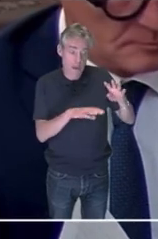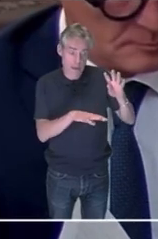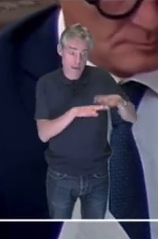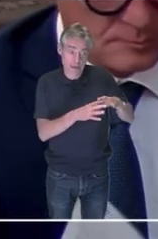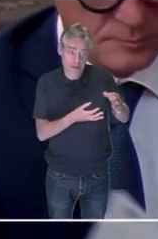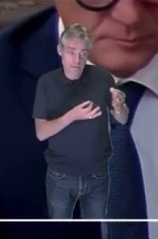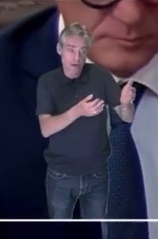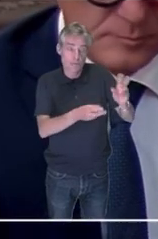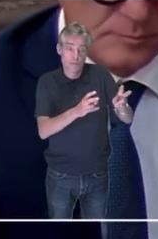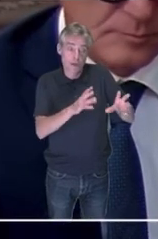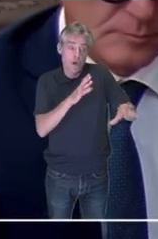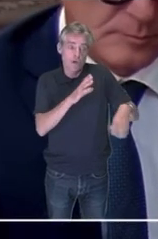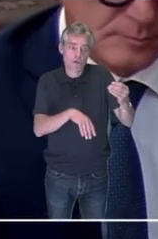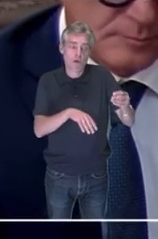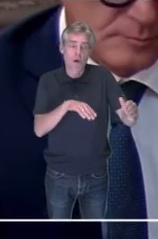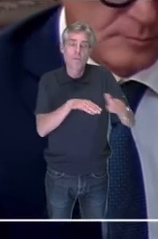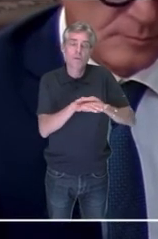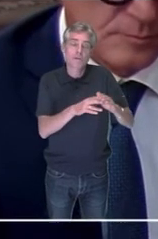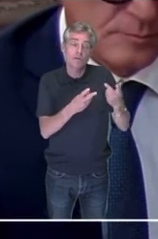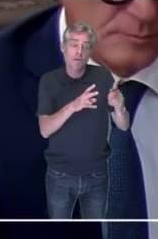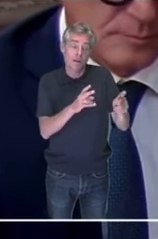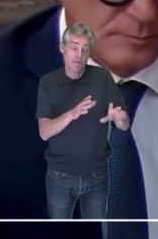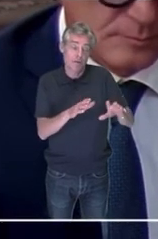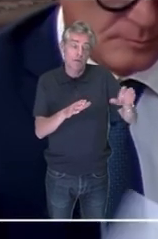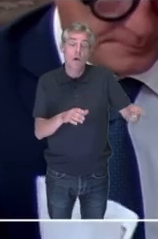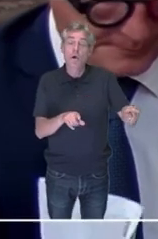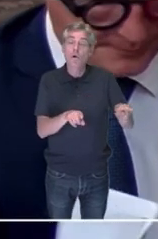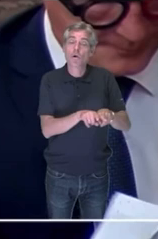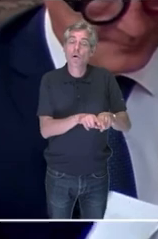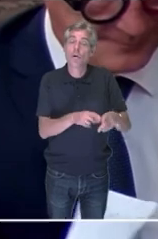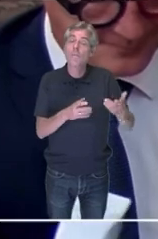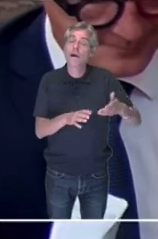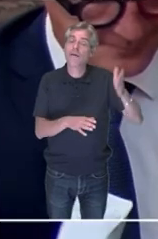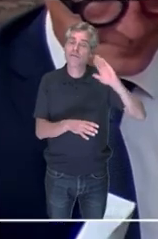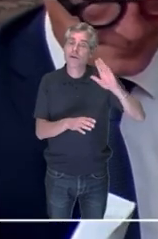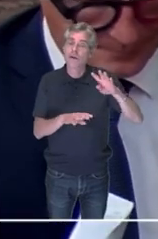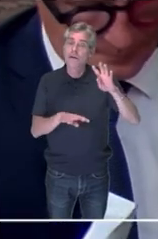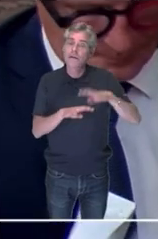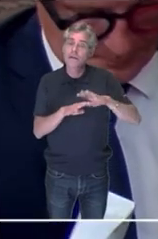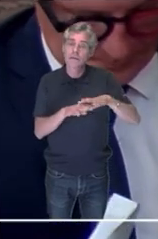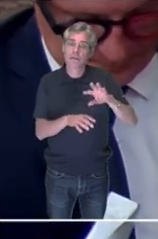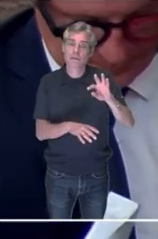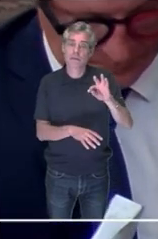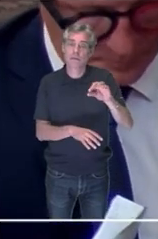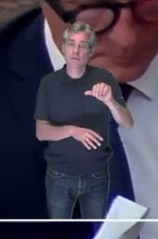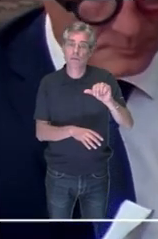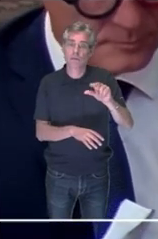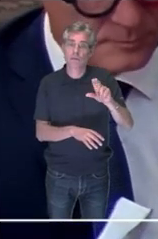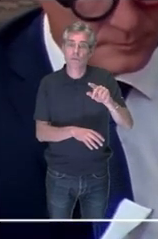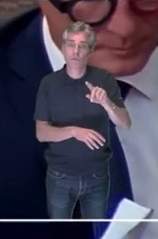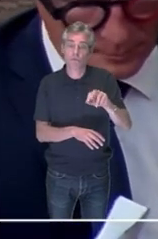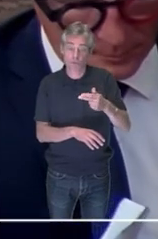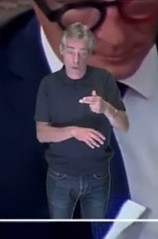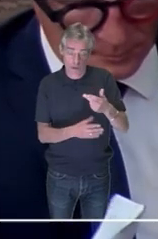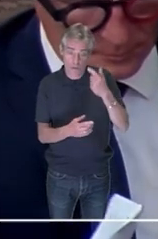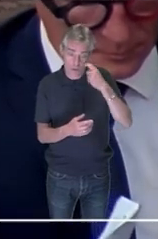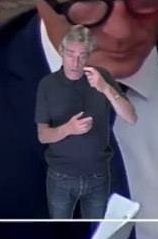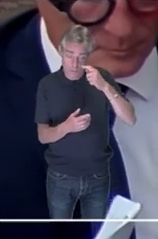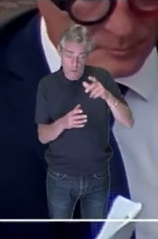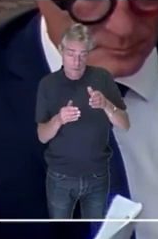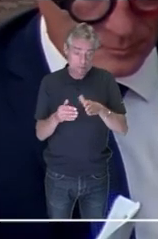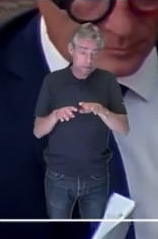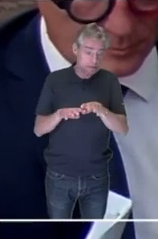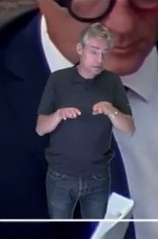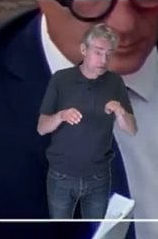fragiles, sorte de la politique de la ville, comme ce fut en son temps le quartier de Tauzin. Et on voit que à côté de Tauzin,